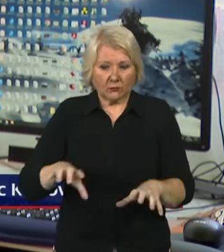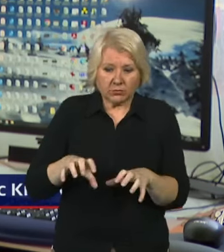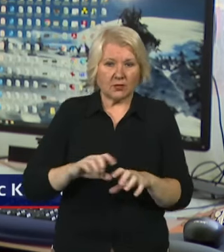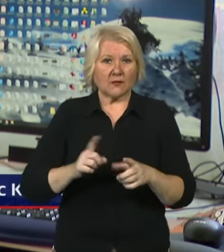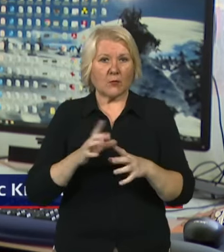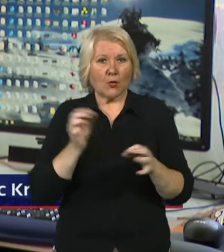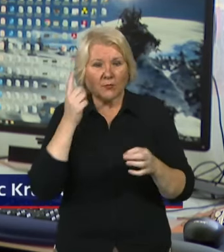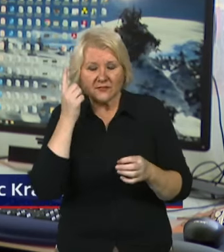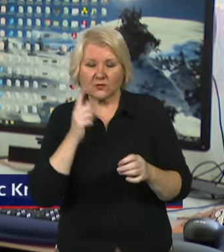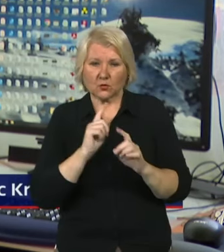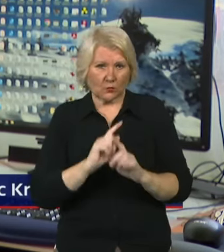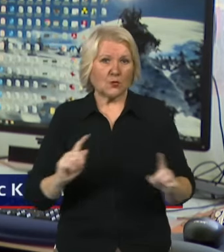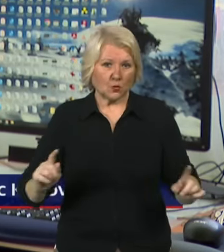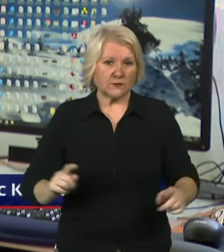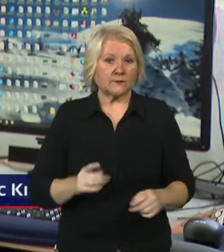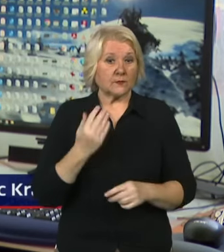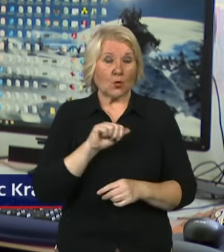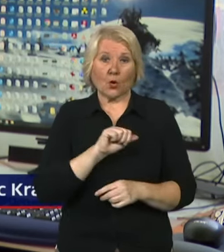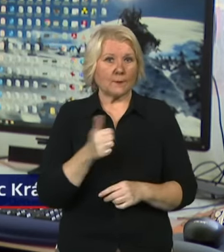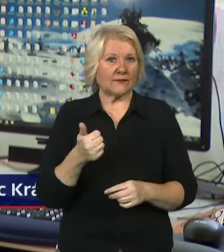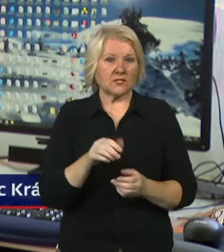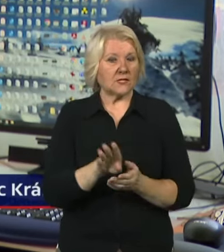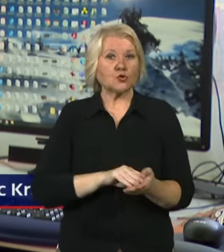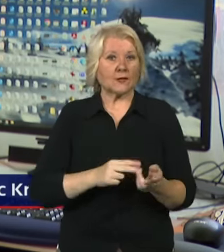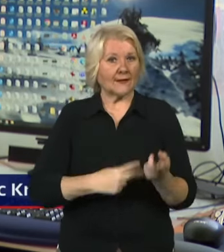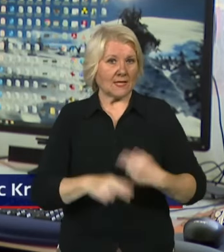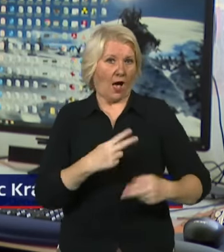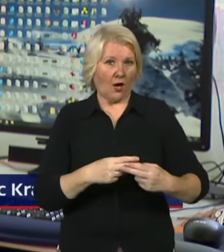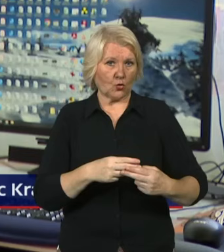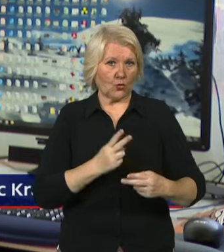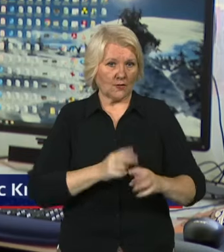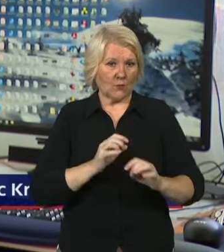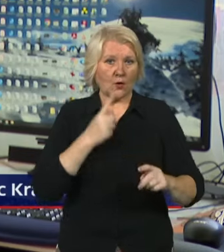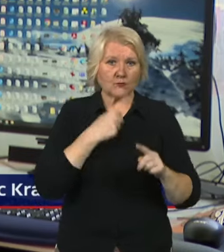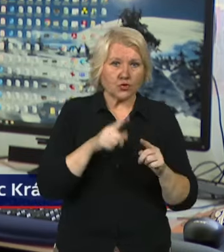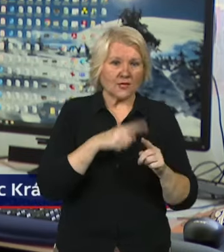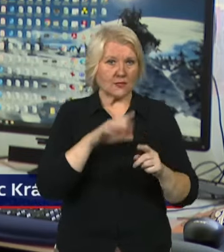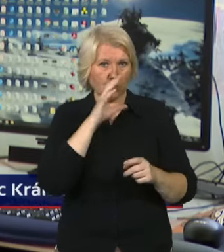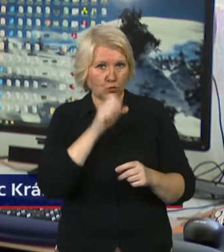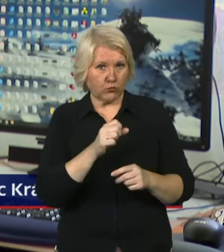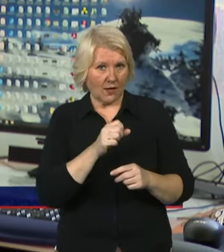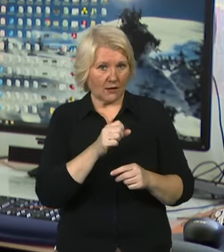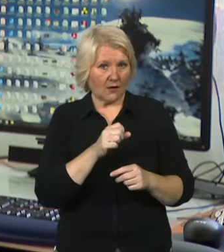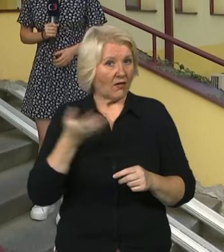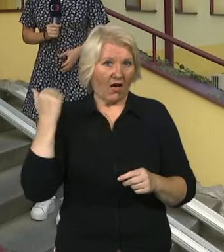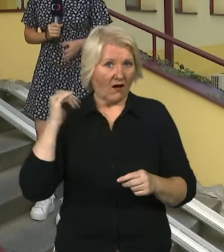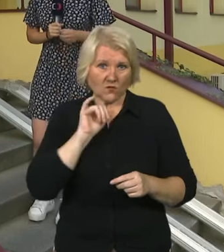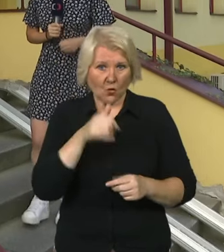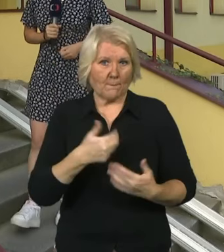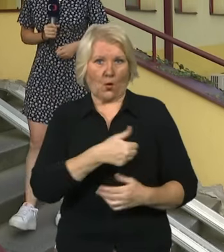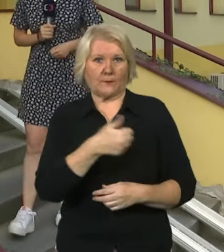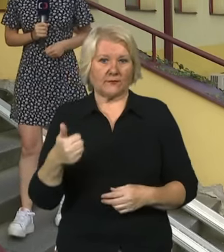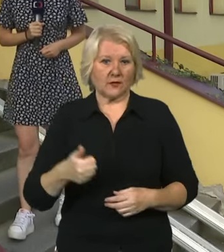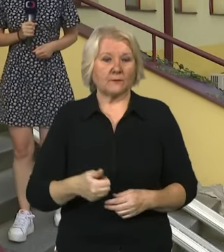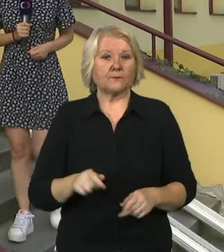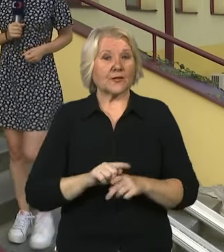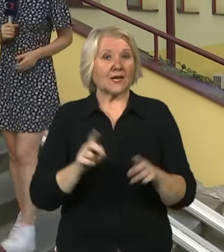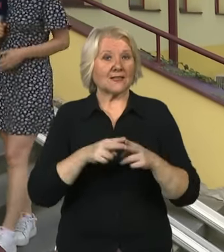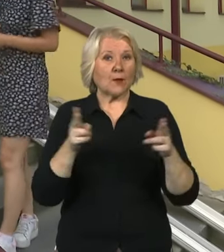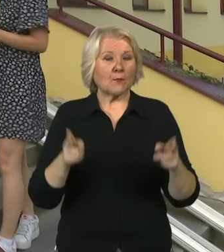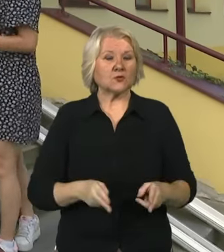je zajímavé, že první jsme měli v časných jarních měsících, to znamená březen, duben, což dříve nebývalo. Třeba na klinice